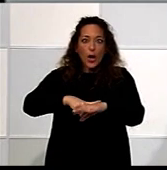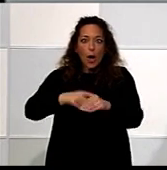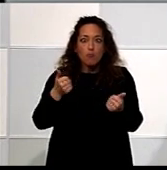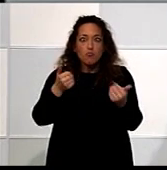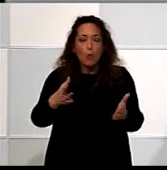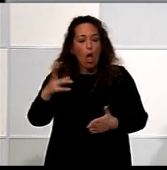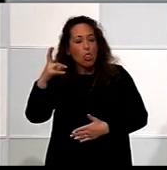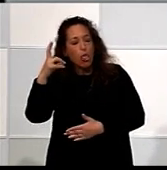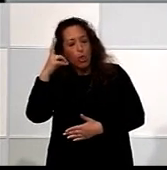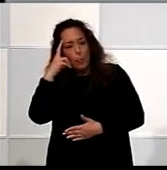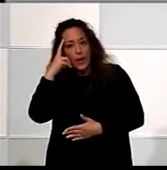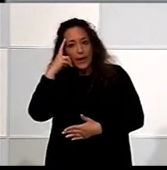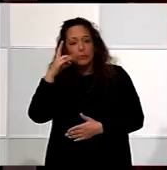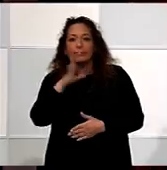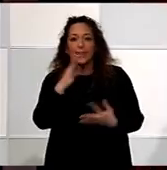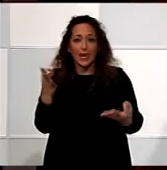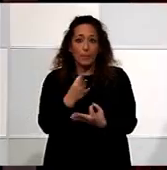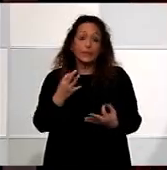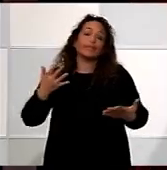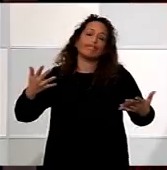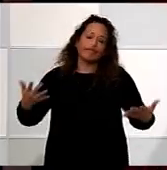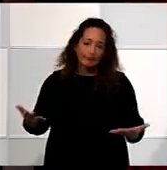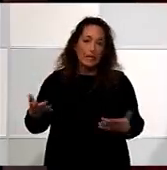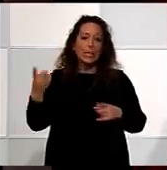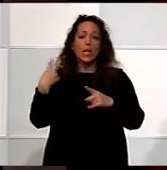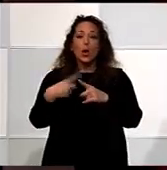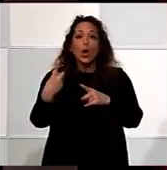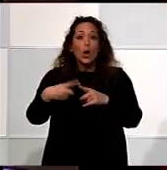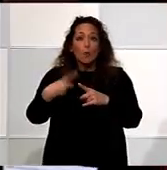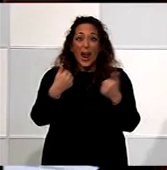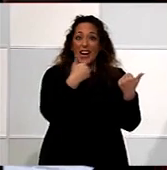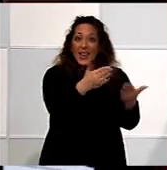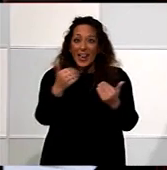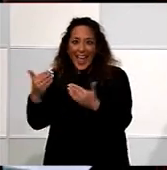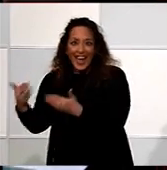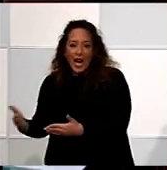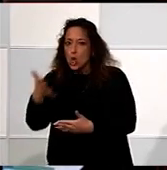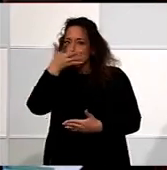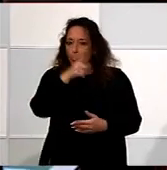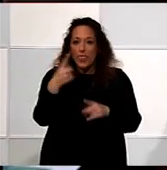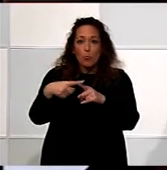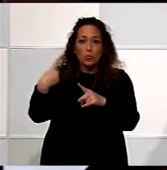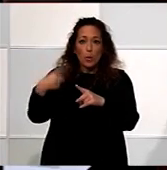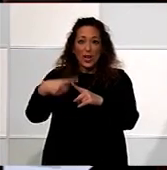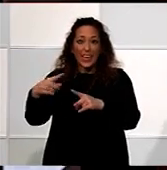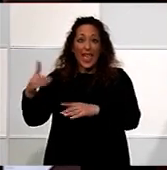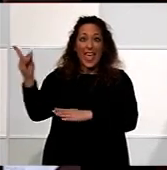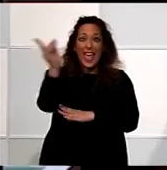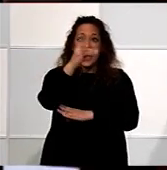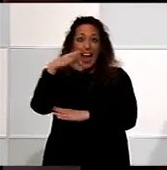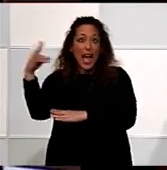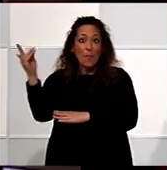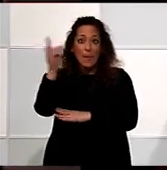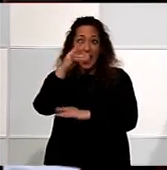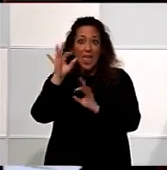deixar els regals, perquè els camells s'espanten al veure llums i a veure els nens corrent per les cases. Se'n van molt lluny i